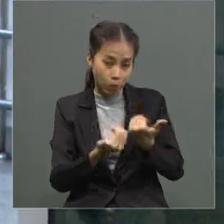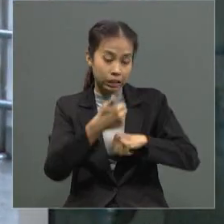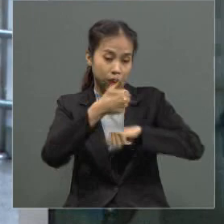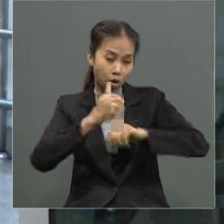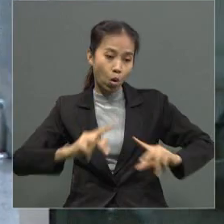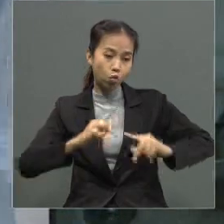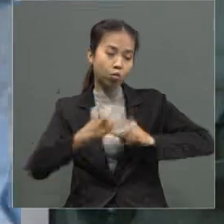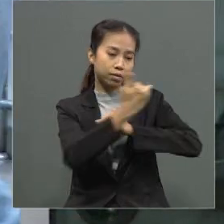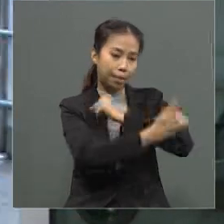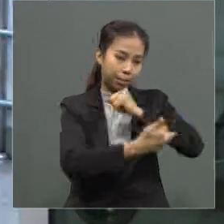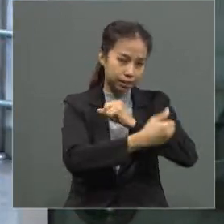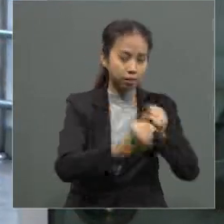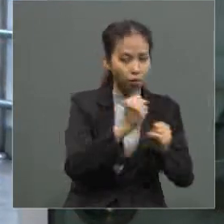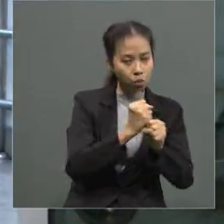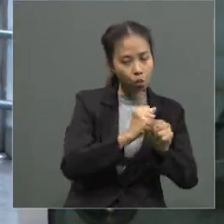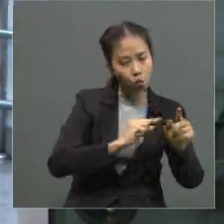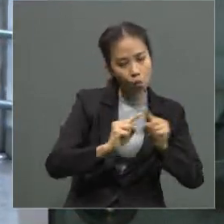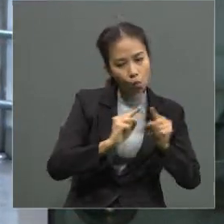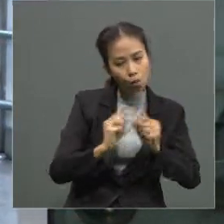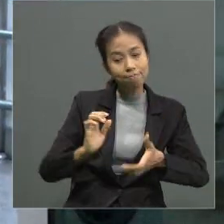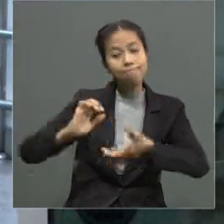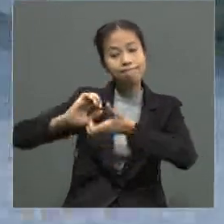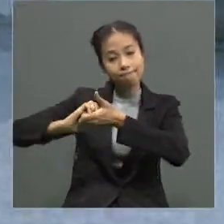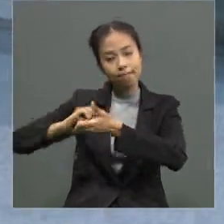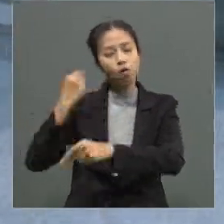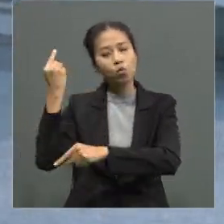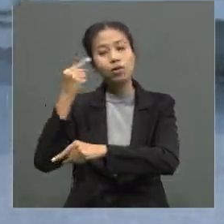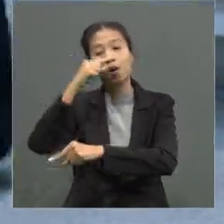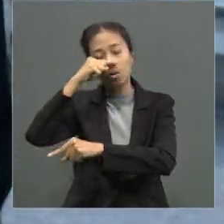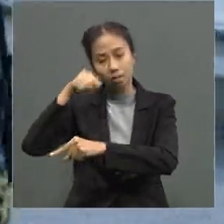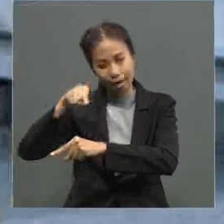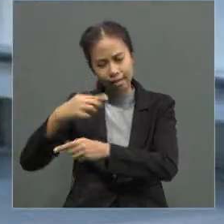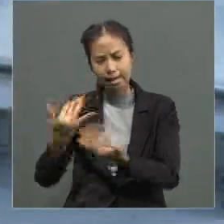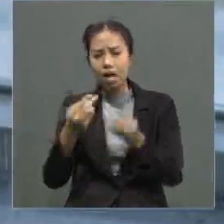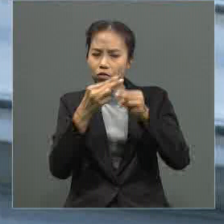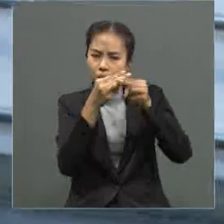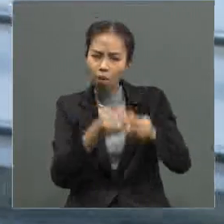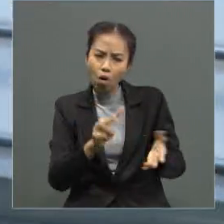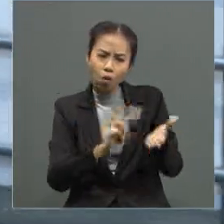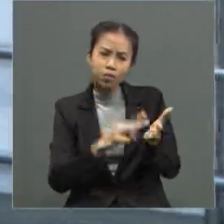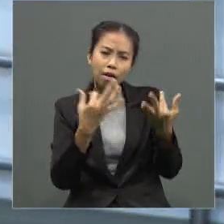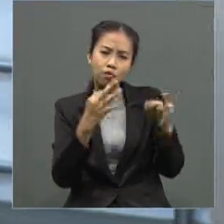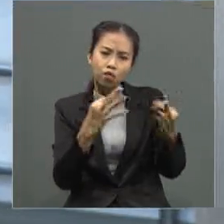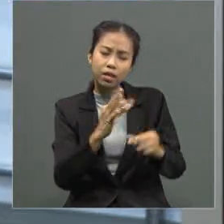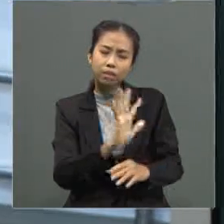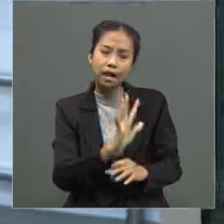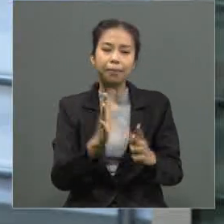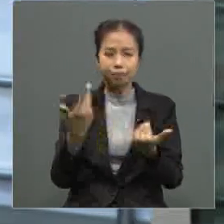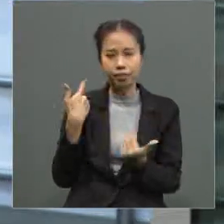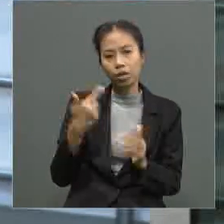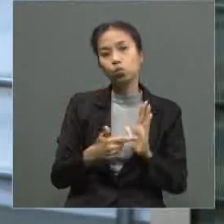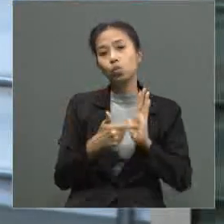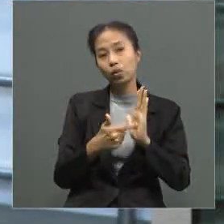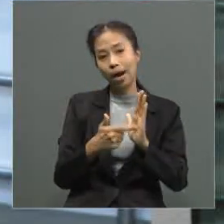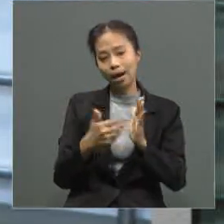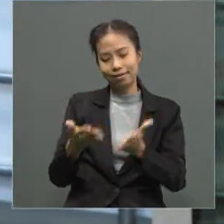สมแล้วก็ทำงานร่วมกับการท่องเที่ยวแห่งประเทศไทยซึ่งไม่ใช่เฉพาะเรื่องของฟรีวีซ่านะแต่ว่ายังมีรายละเอียดอื่นๆเช่นอย่างกรณี